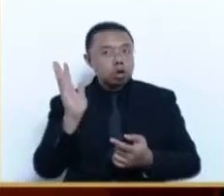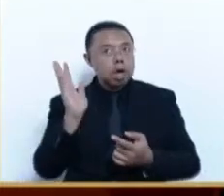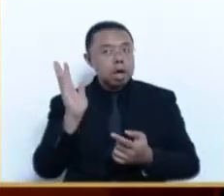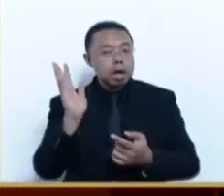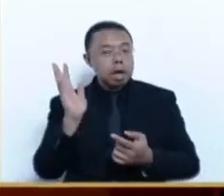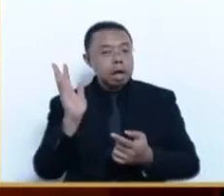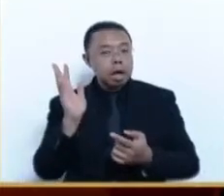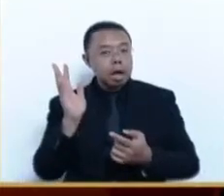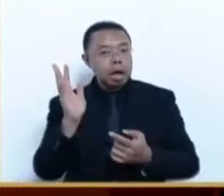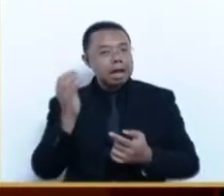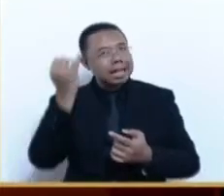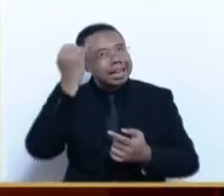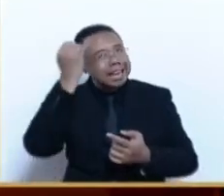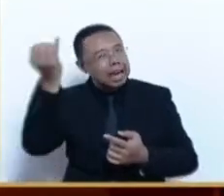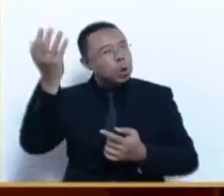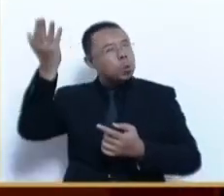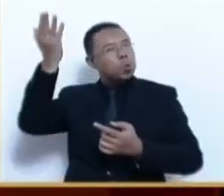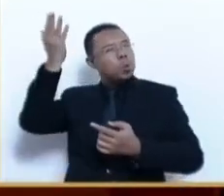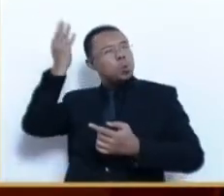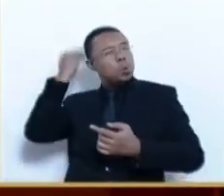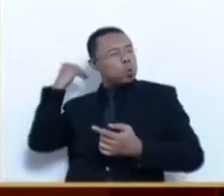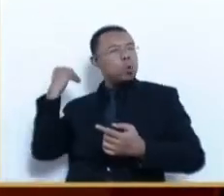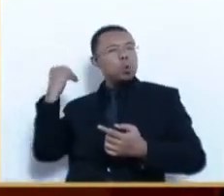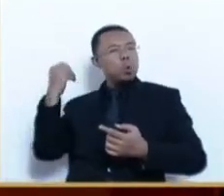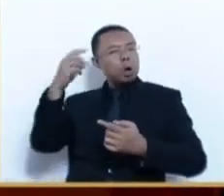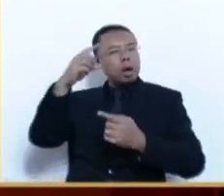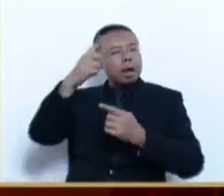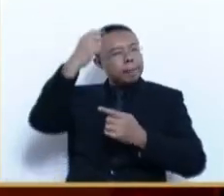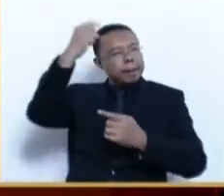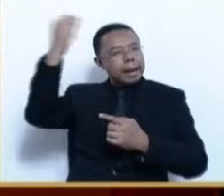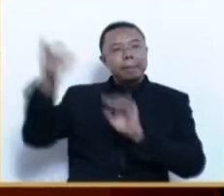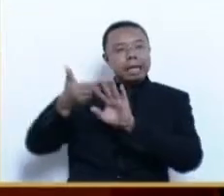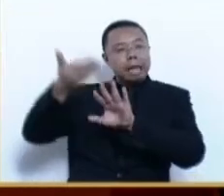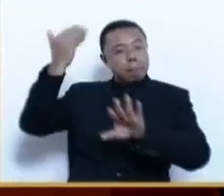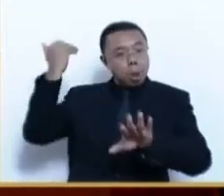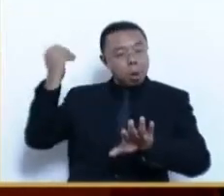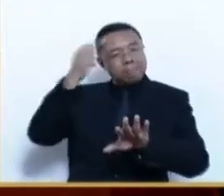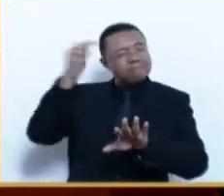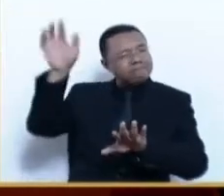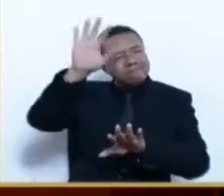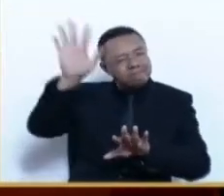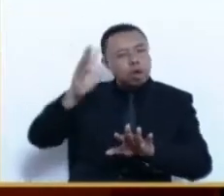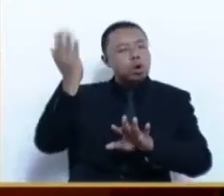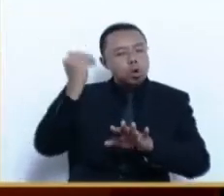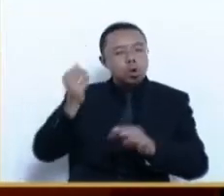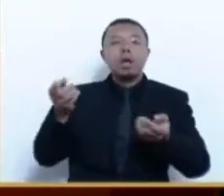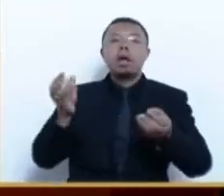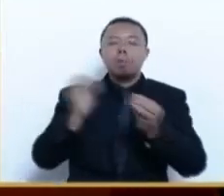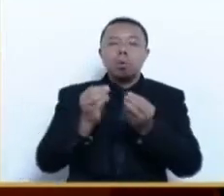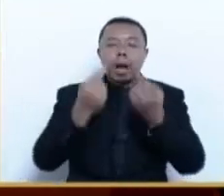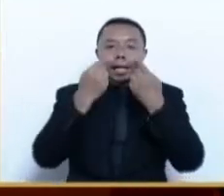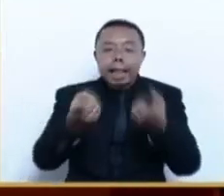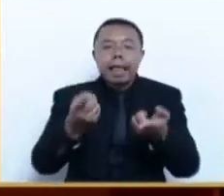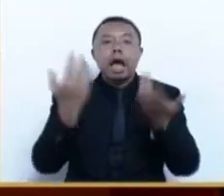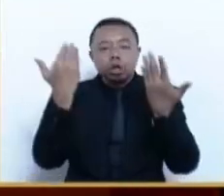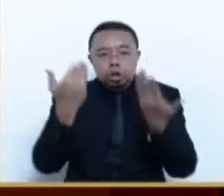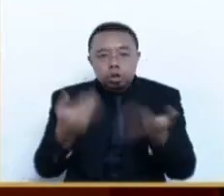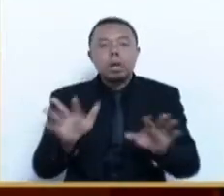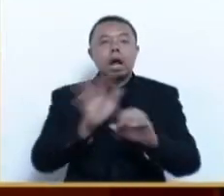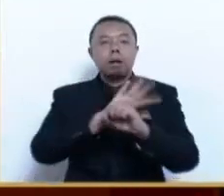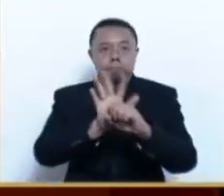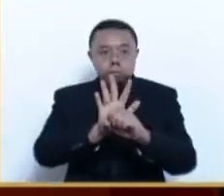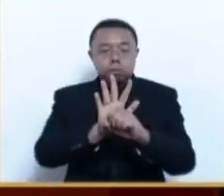eh imajinasikan ya imajinasi bapak bapak realisasikan ternyata setelah